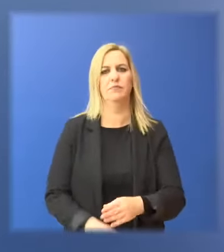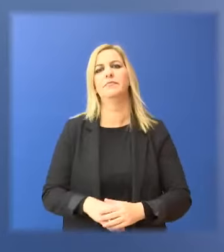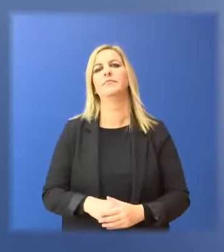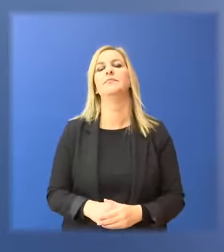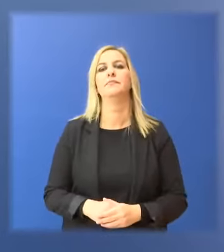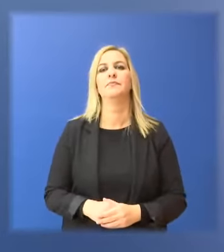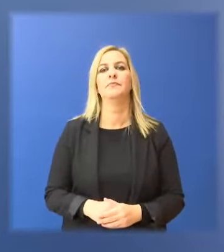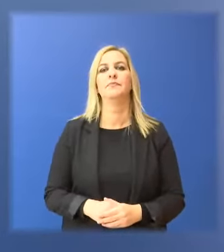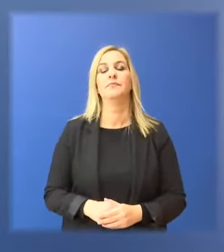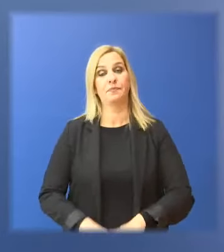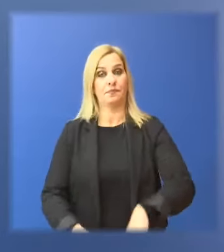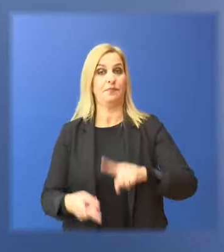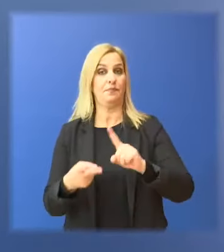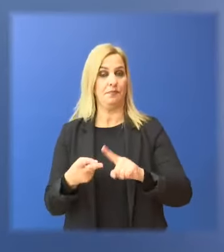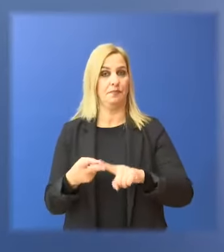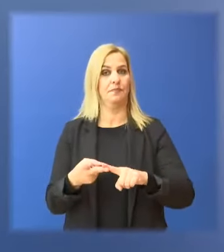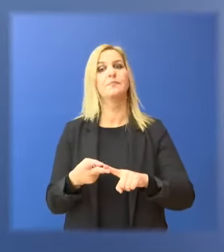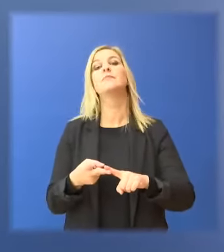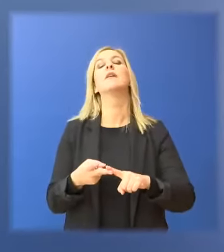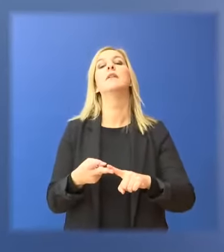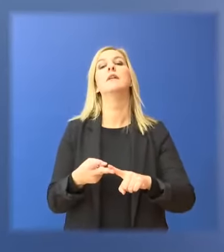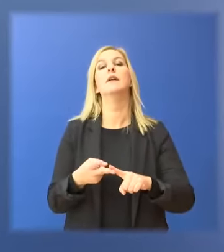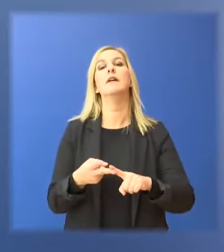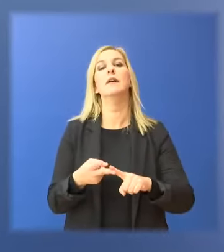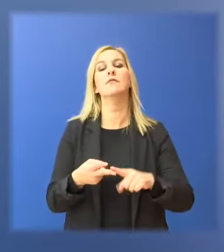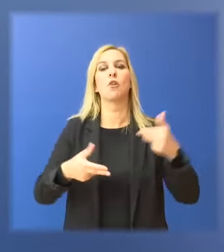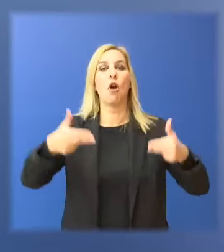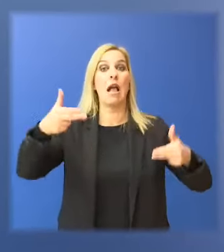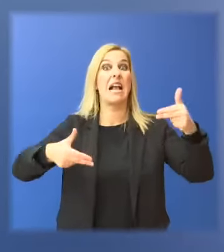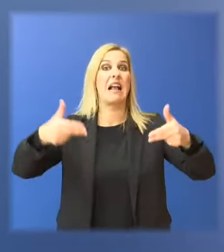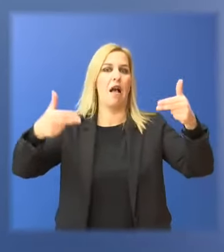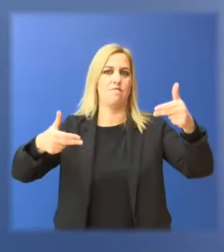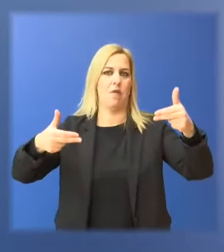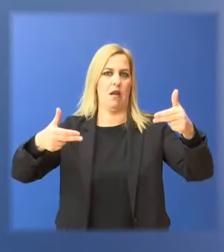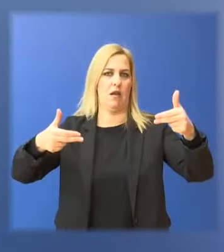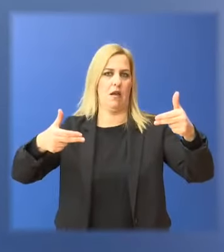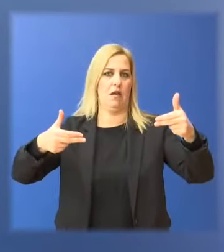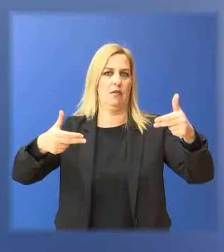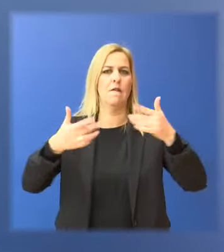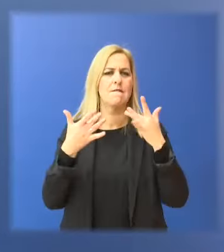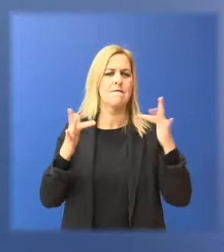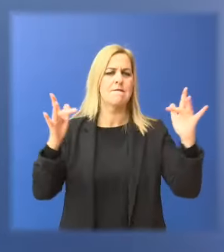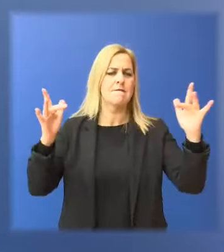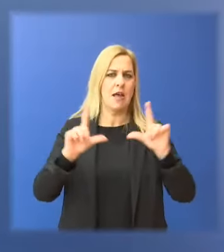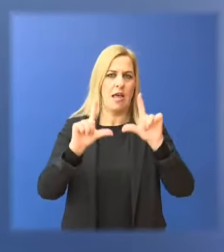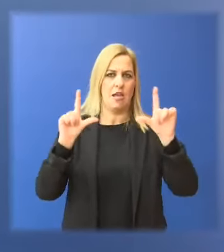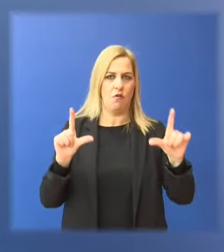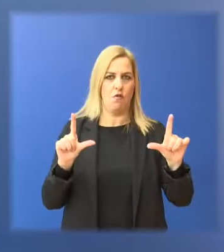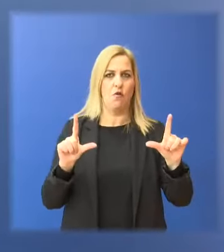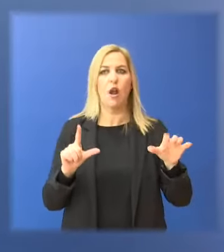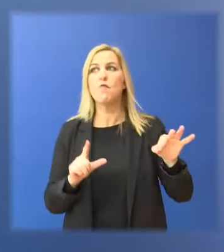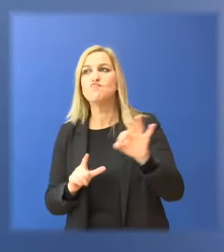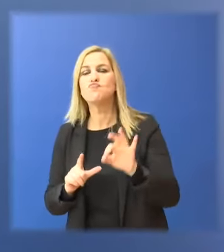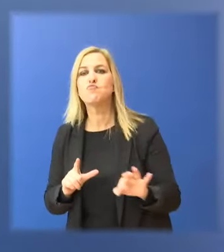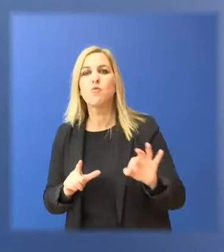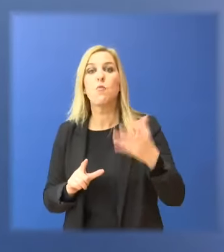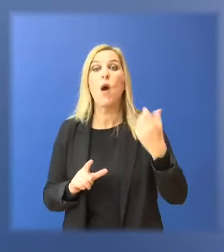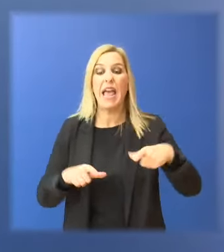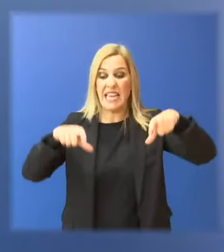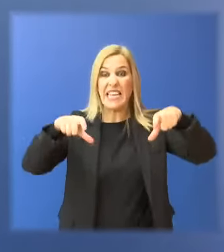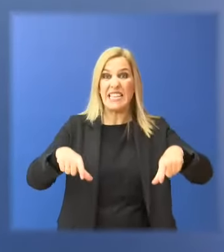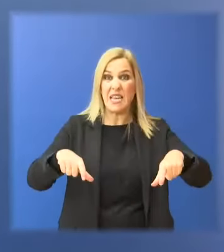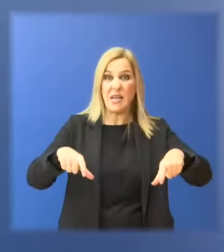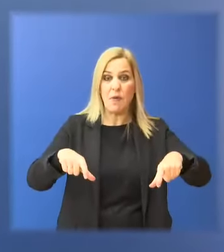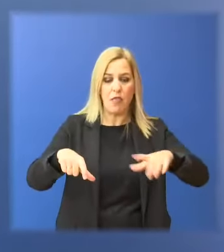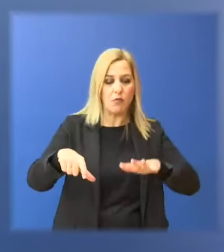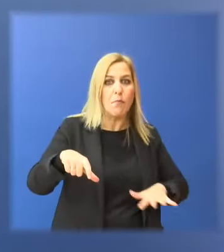περιστατικά. Εγκαθίστανται ηλεκτρονικό σύστημα ελέγχου, κάμερες δηλαδή υψηλής ευκρίνειας, σε κάθε περιοχή της αθλητικής εγκατάστασης